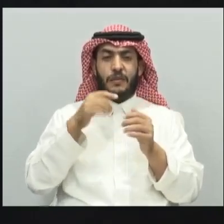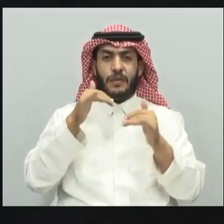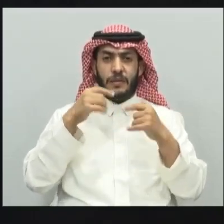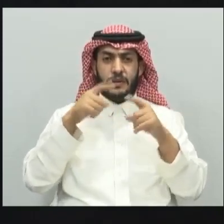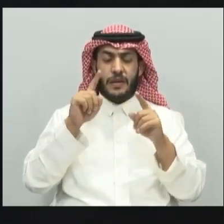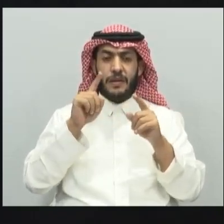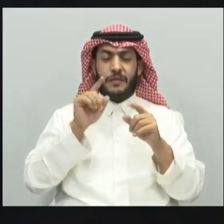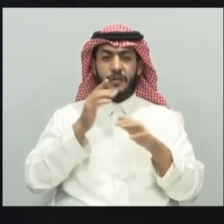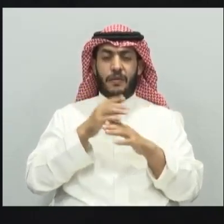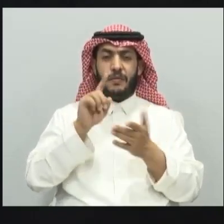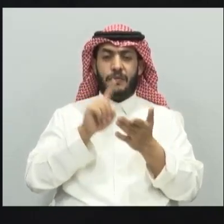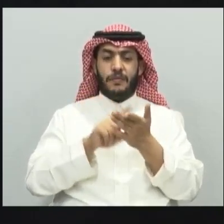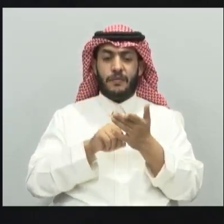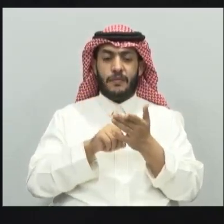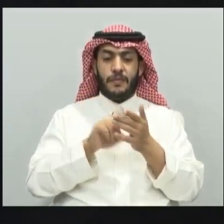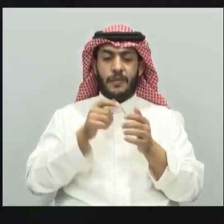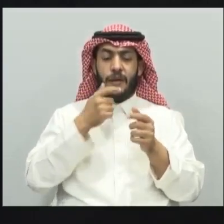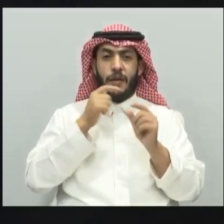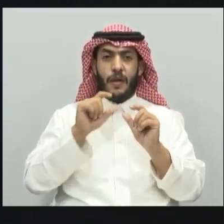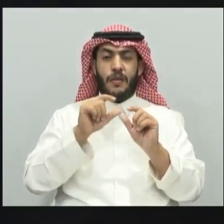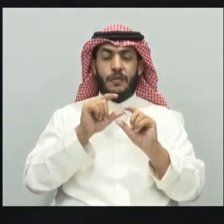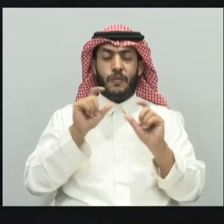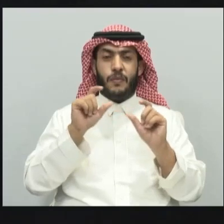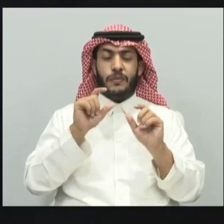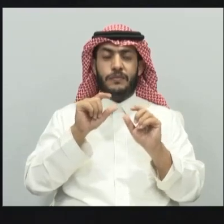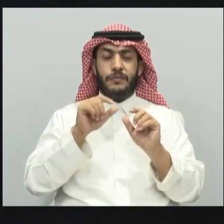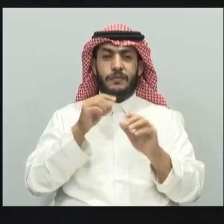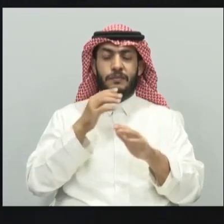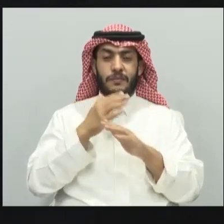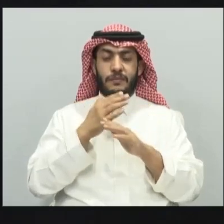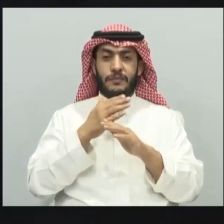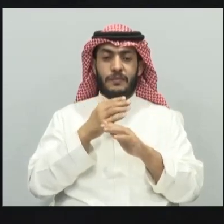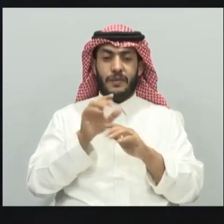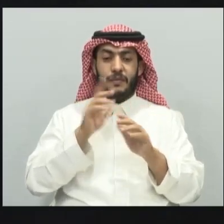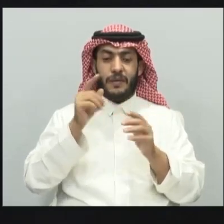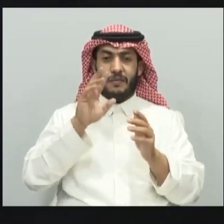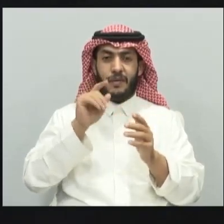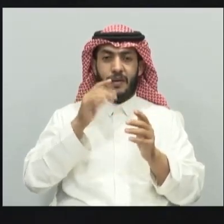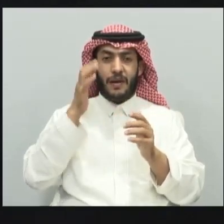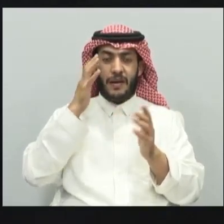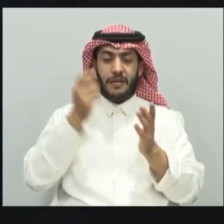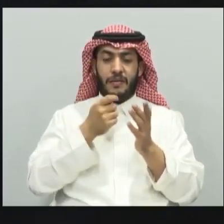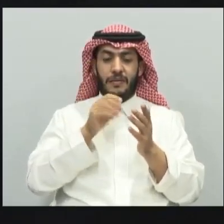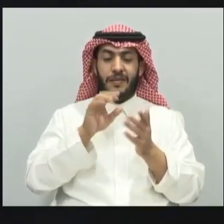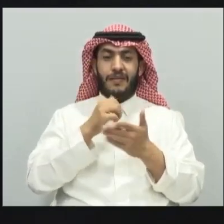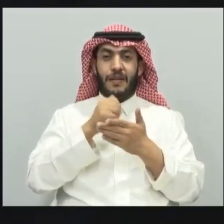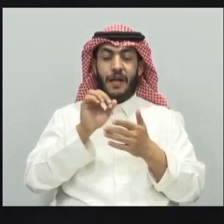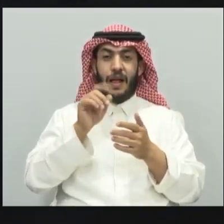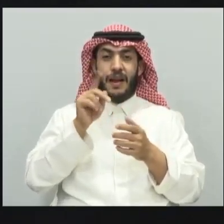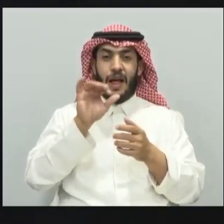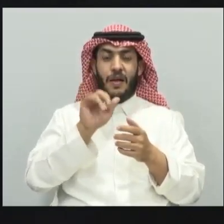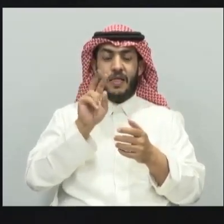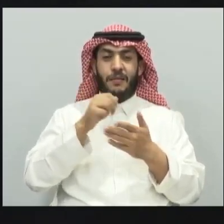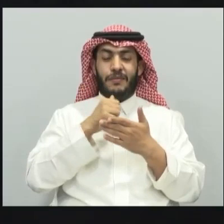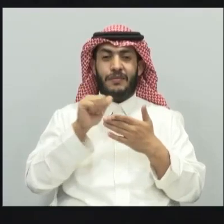الا انه في الحقيقه حديث موضوع وذلك لان احد الرواه اسقط الراوي الكذاب من